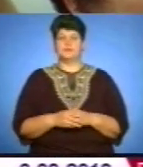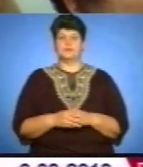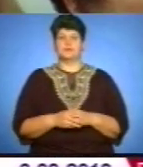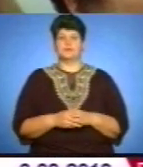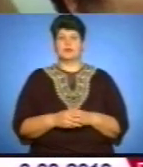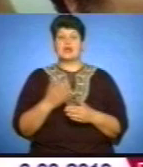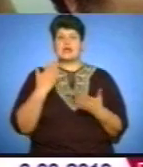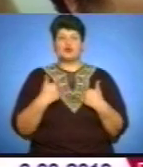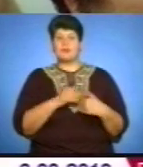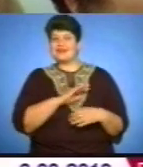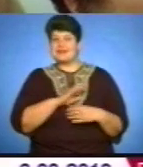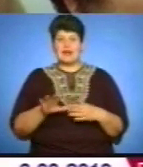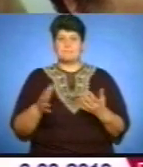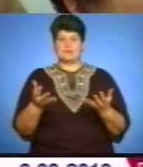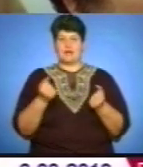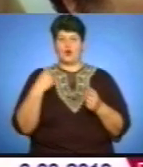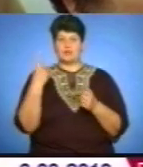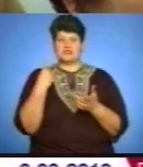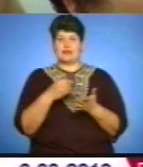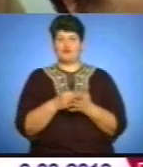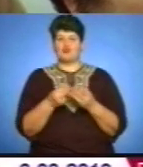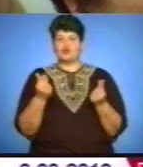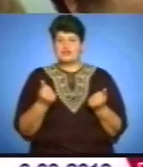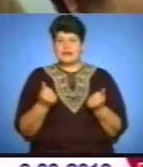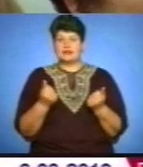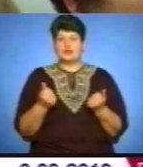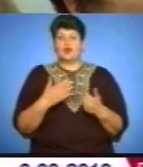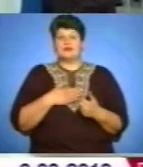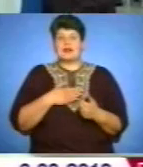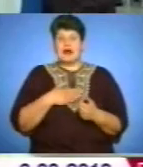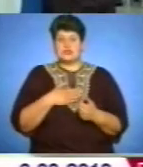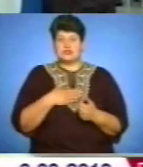то якщо ми не приймемо обласного бюджету, то наші